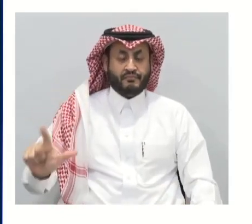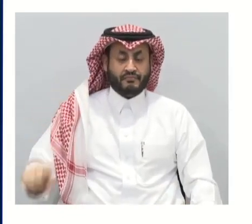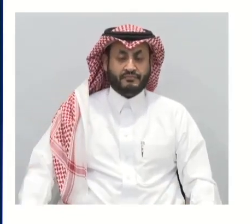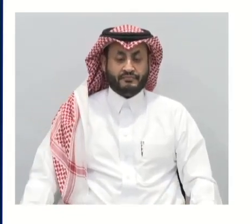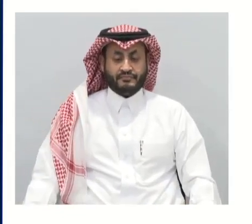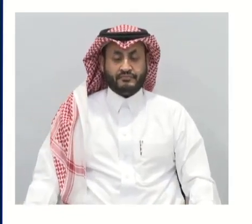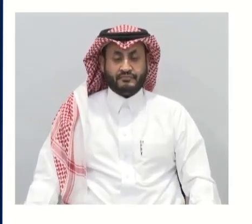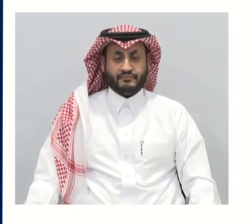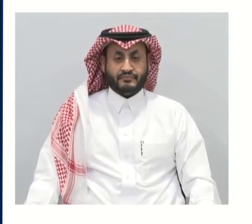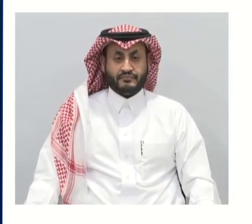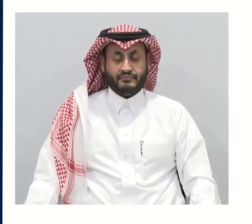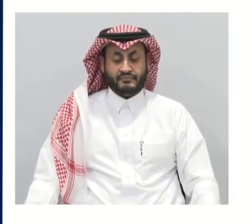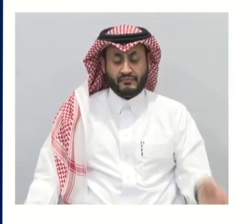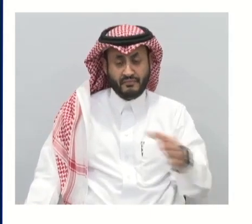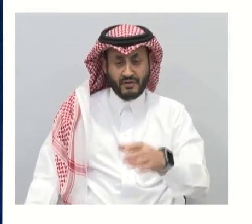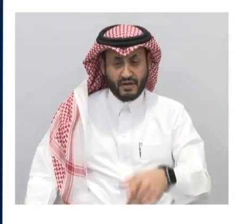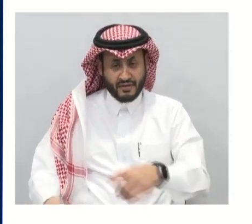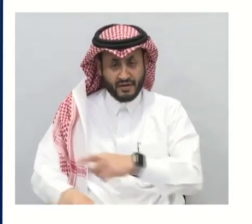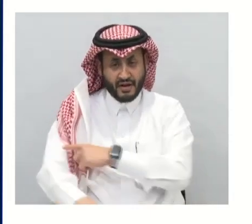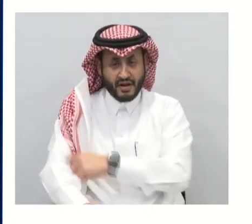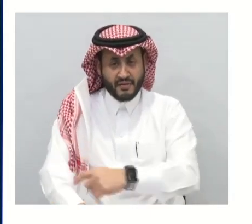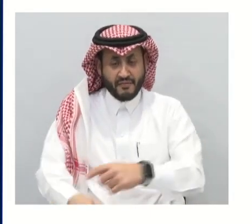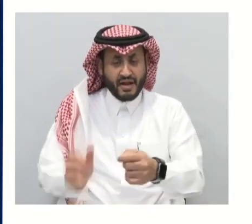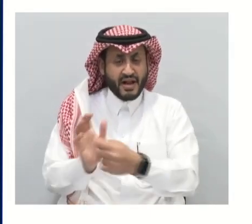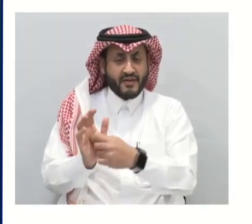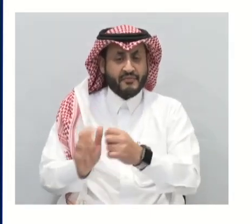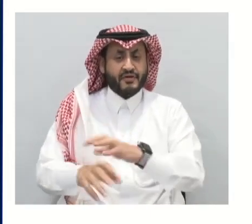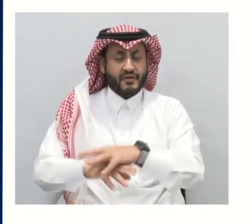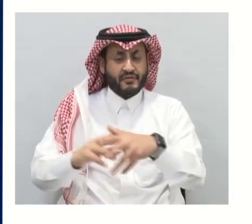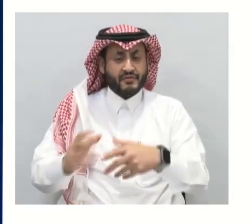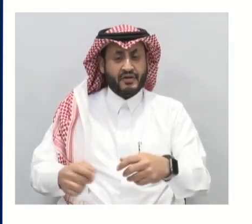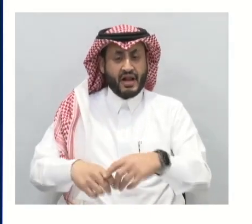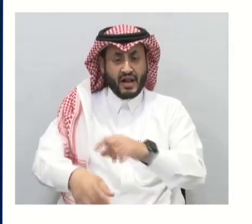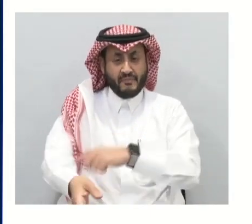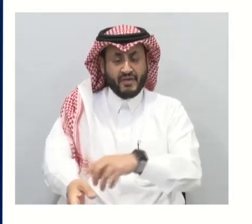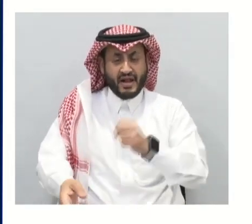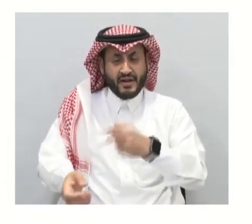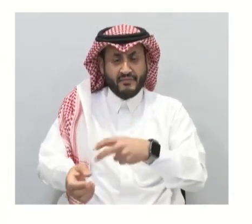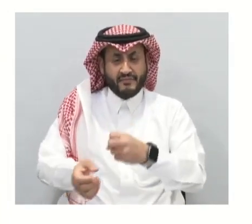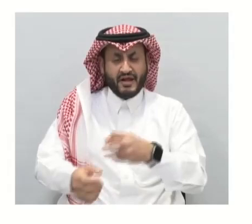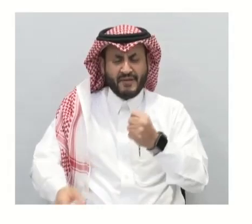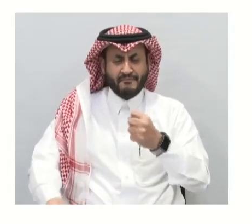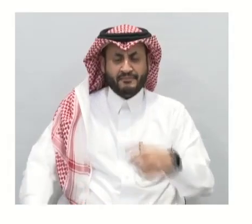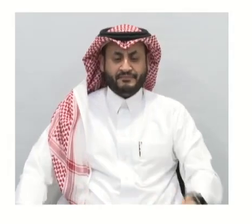والشقه والجهاز العصبي والمركزي جميعها الجهاز العصبي